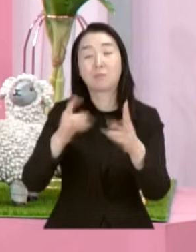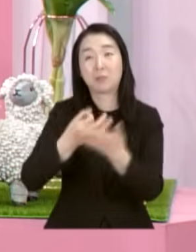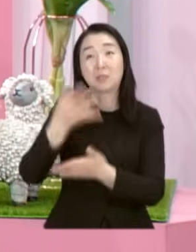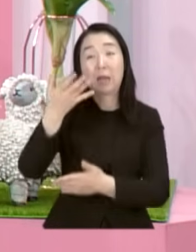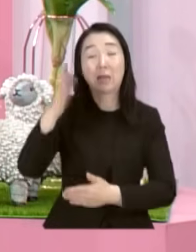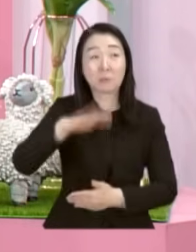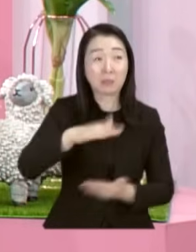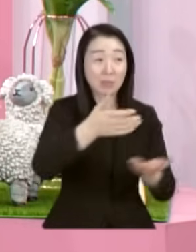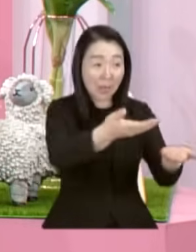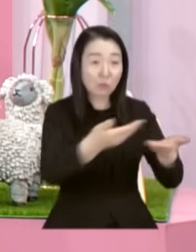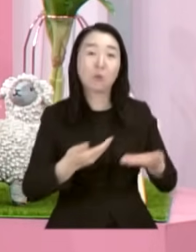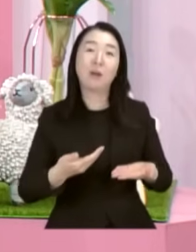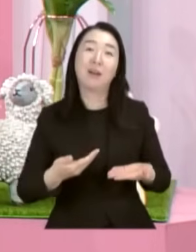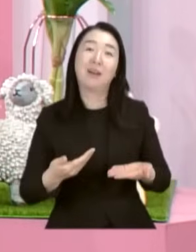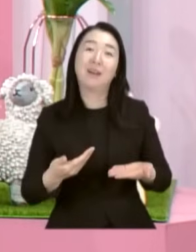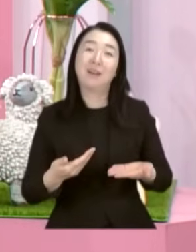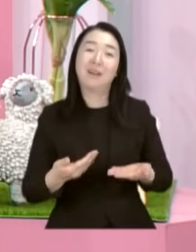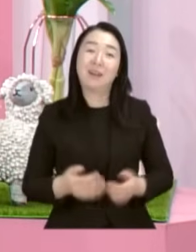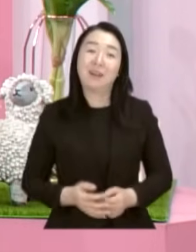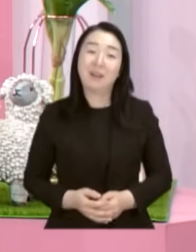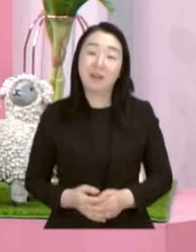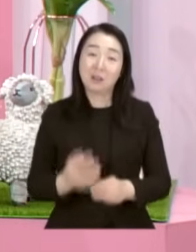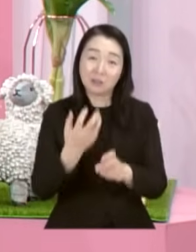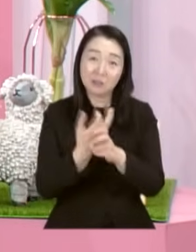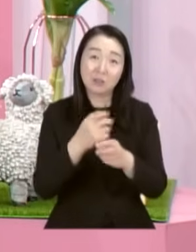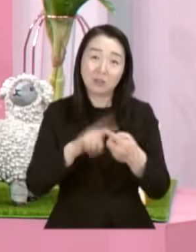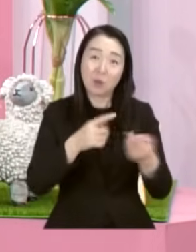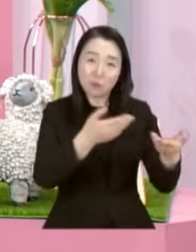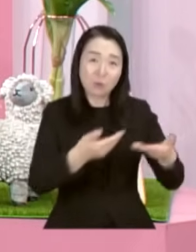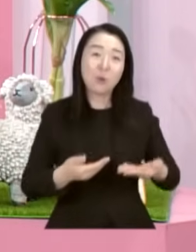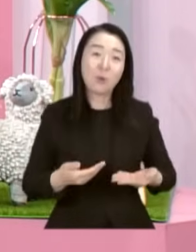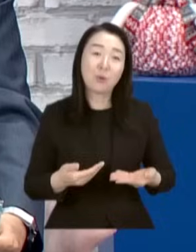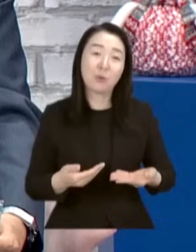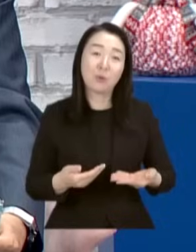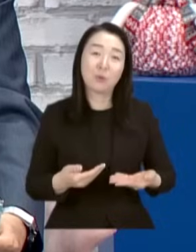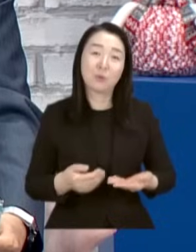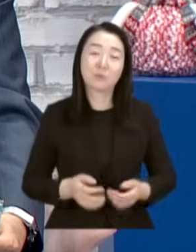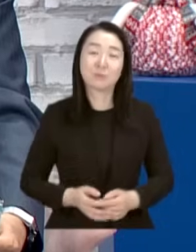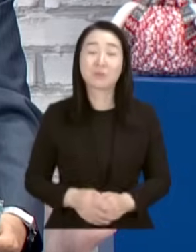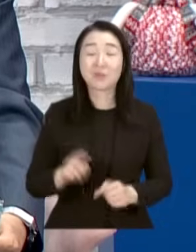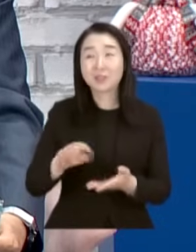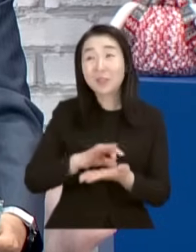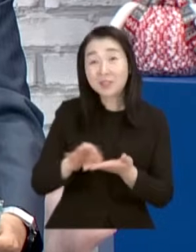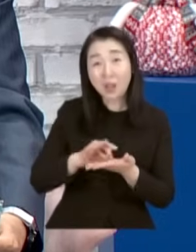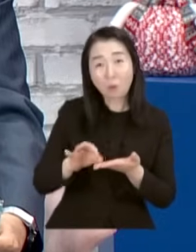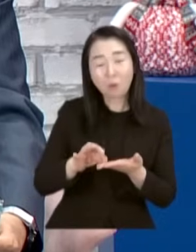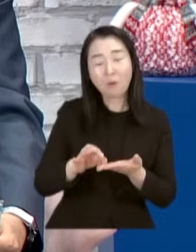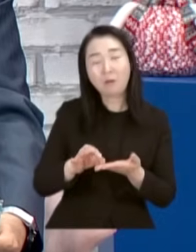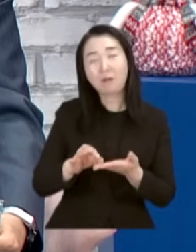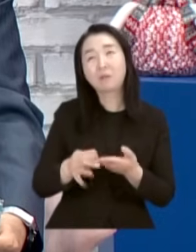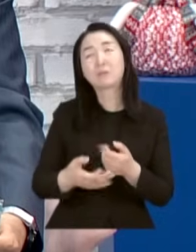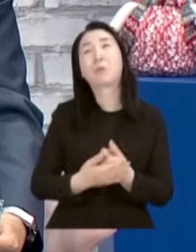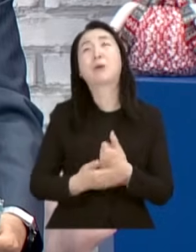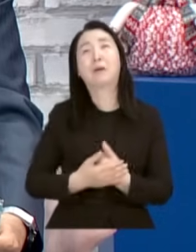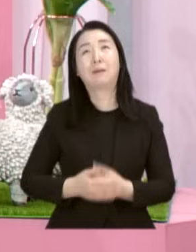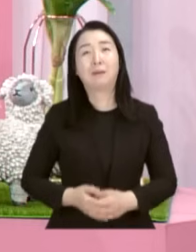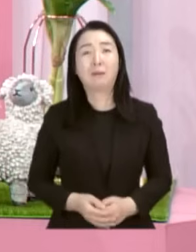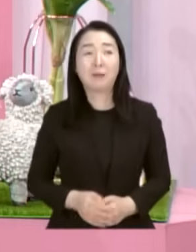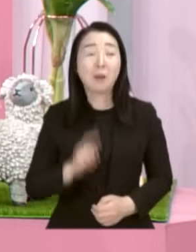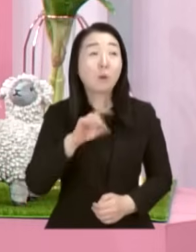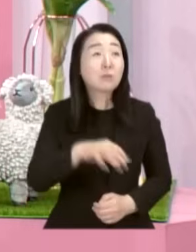팔아요. 그런 걸 가지고 오세요. 트럭째 몰고 오셔가지고 자 이거 좀 쓰세요